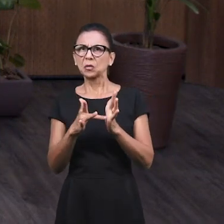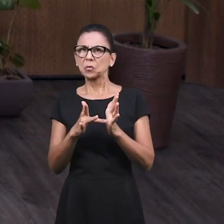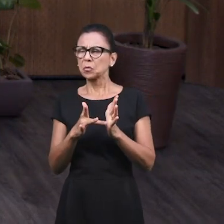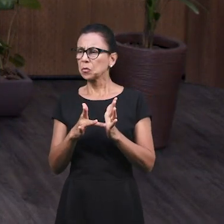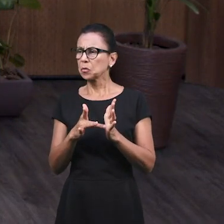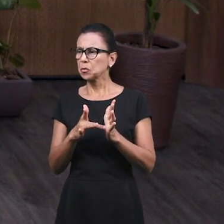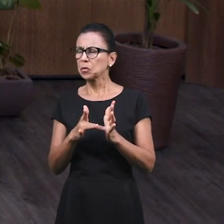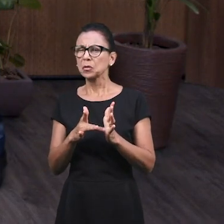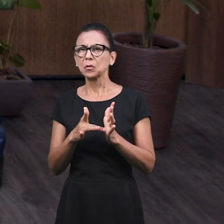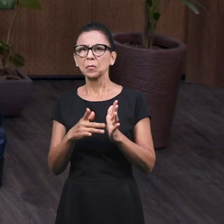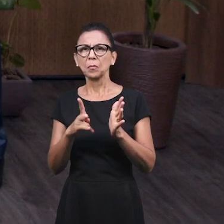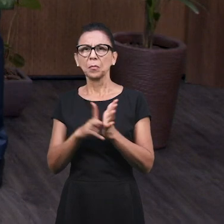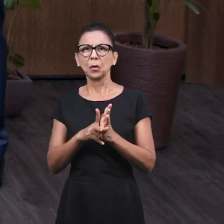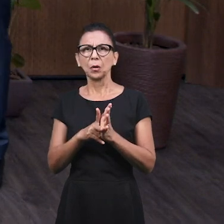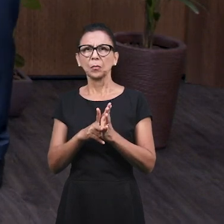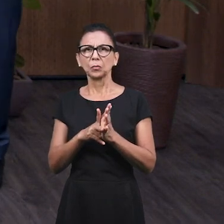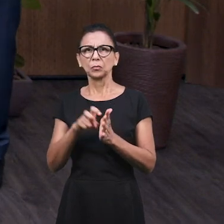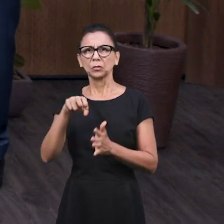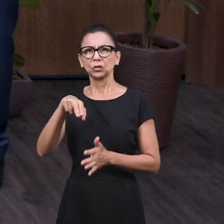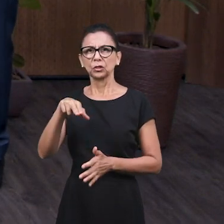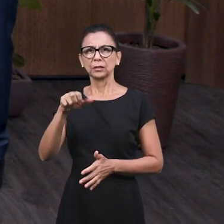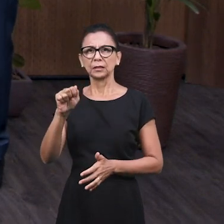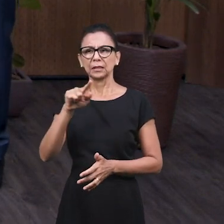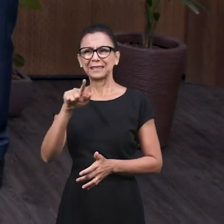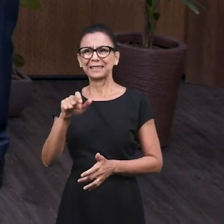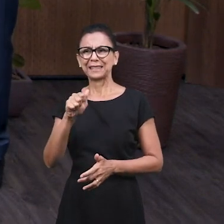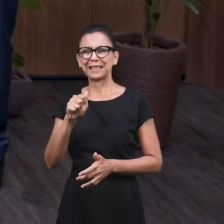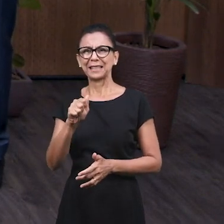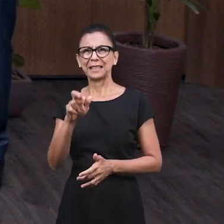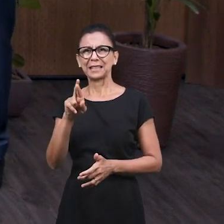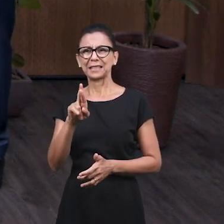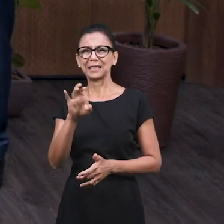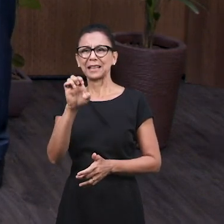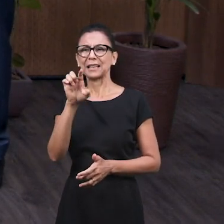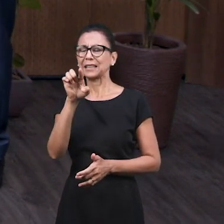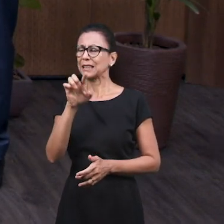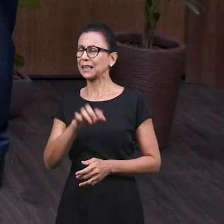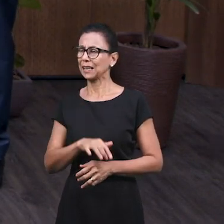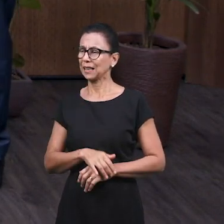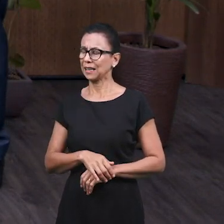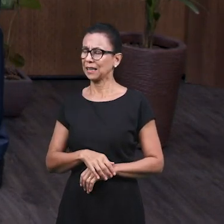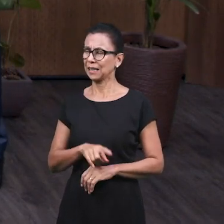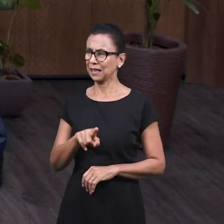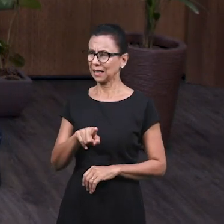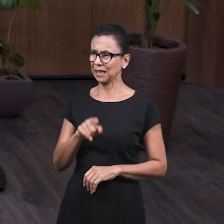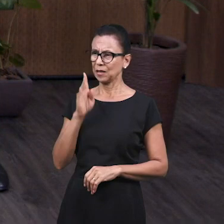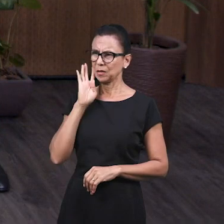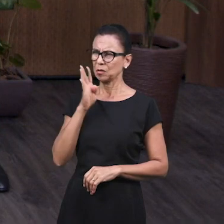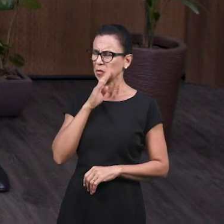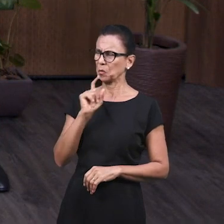entendu. Mais c'est quoi cette conversation? Qu'est-ce qui se passe? C'est Jésus de Nazareth.